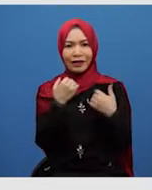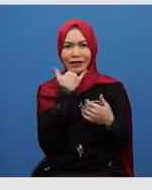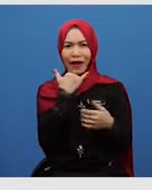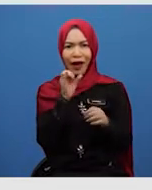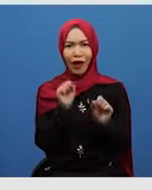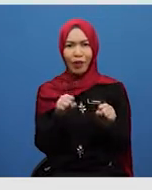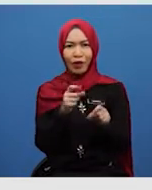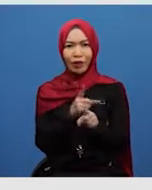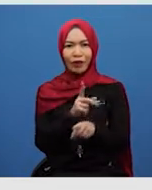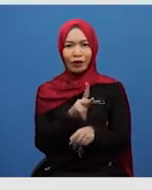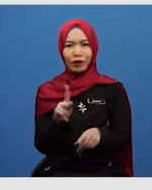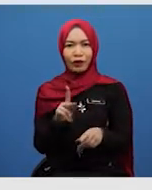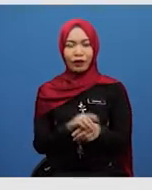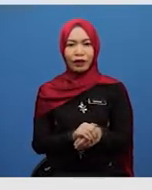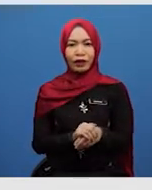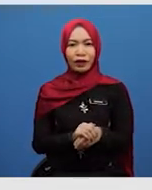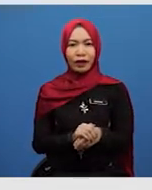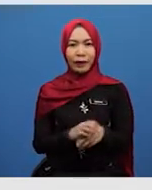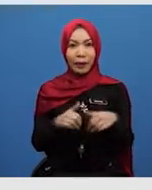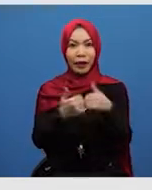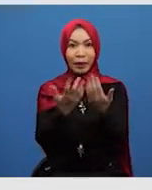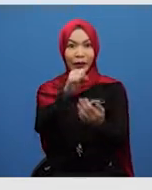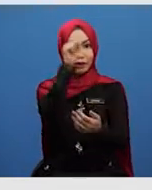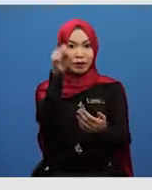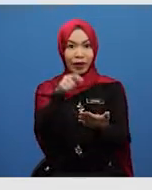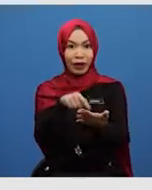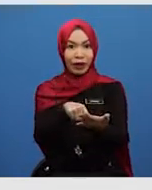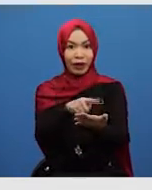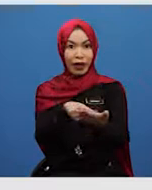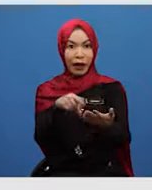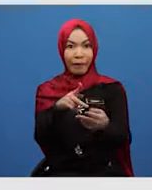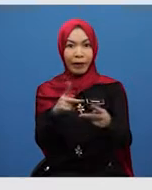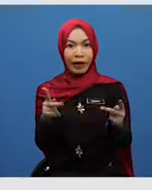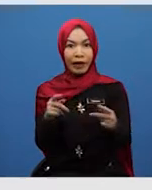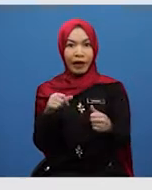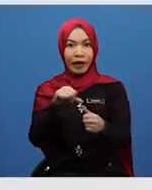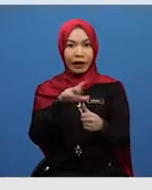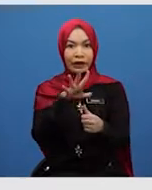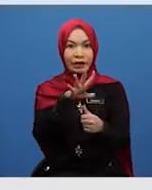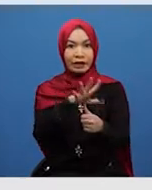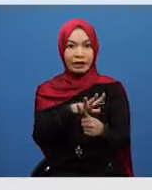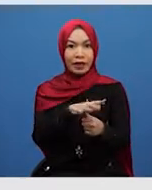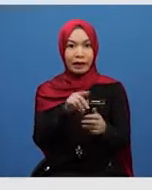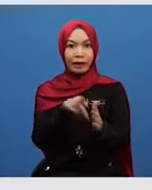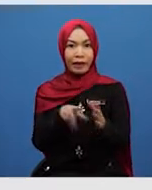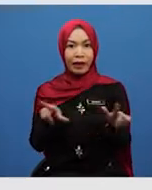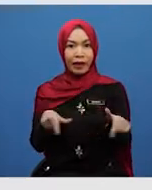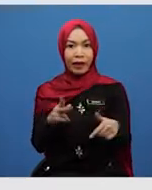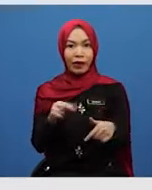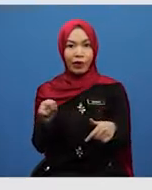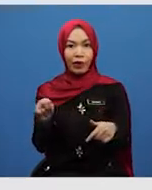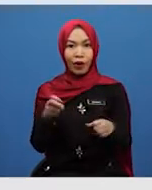Hai Bagaimana pula dengan soalan ini apakah desain pelaksanaan sistem pemerintahan